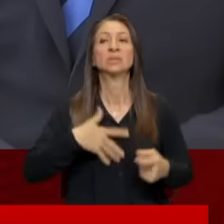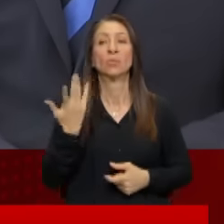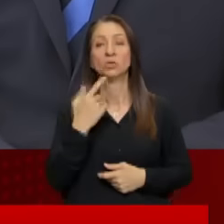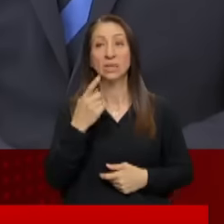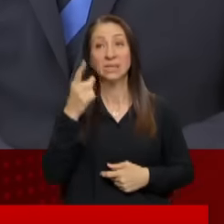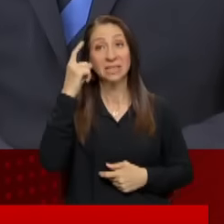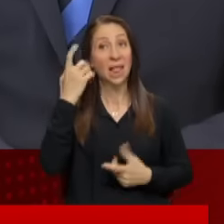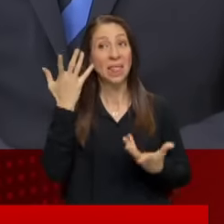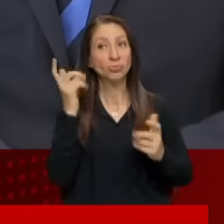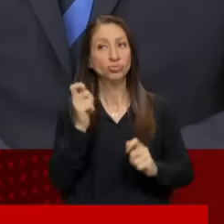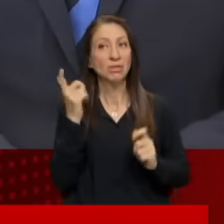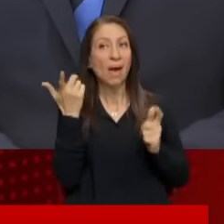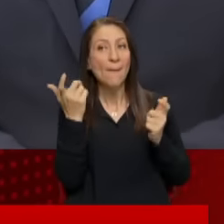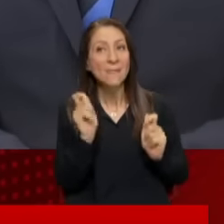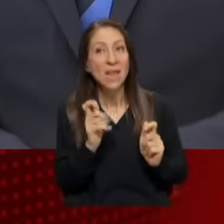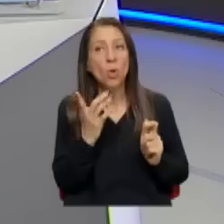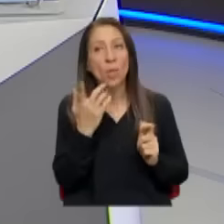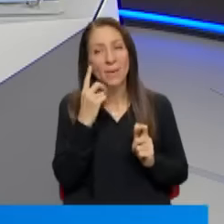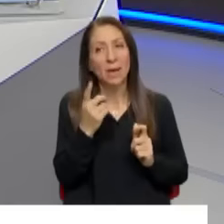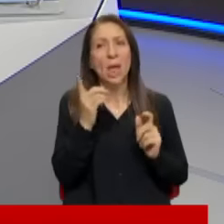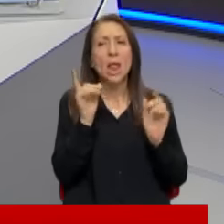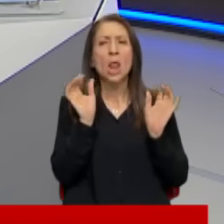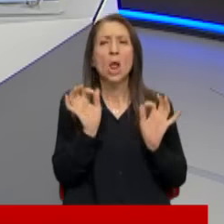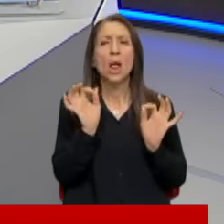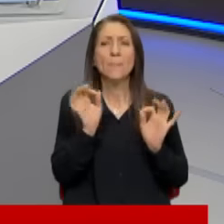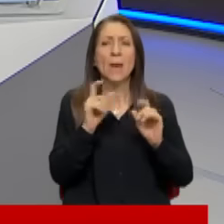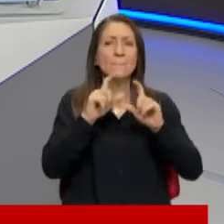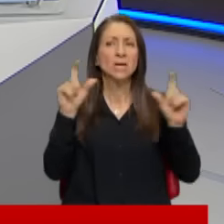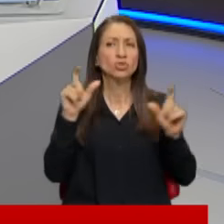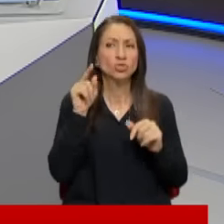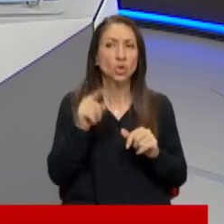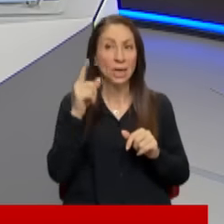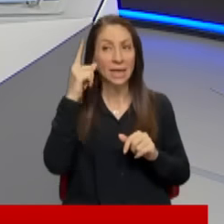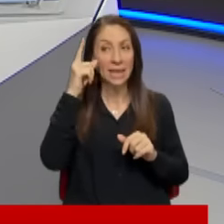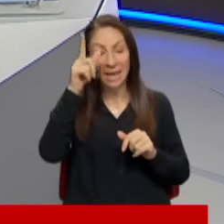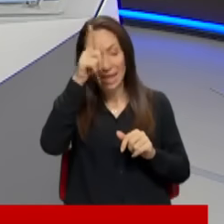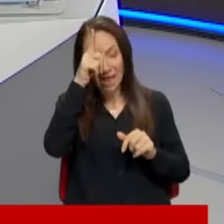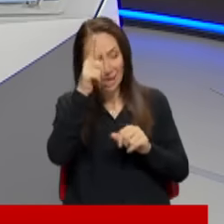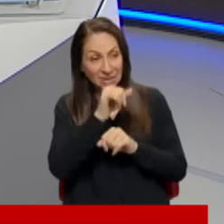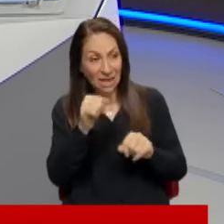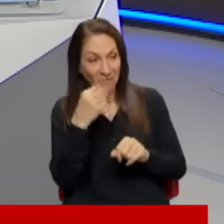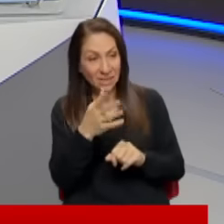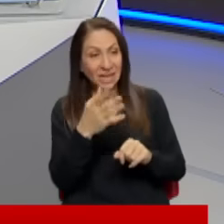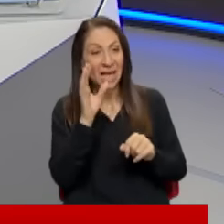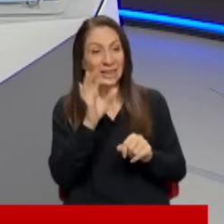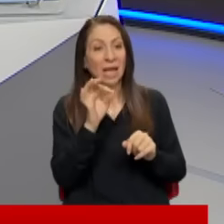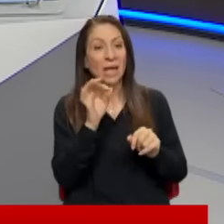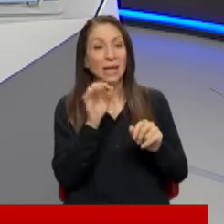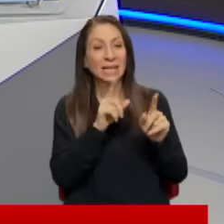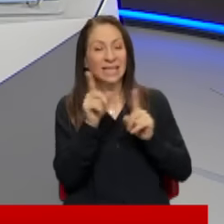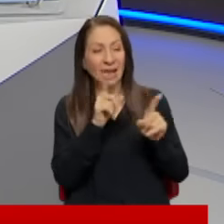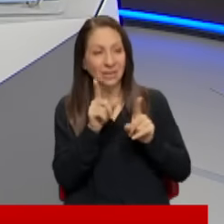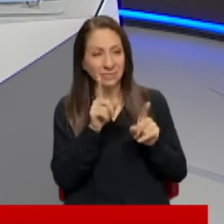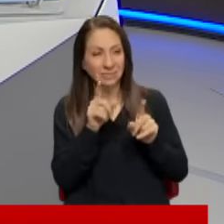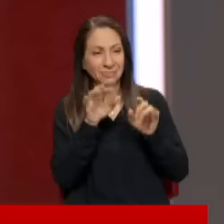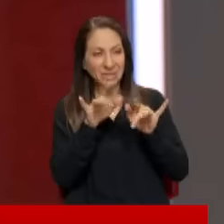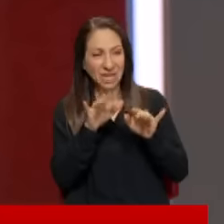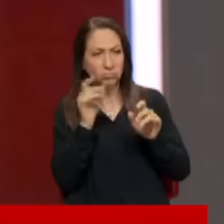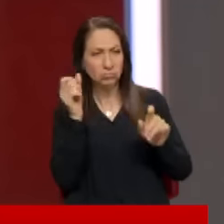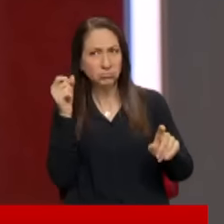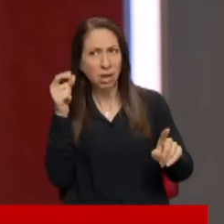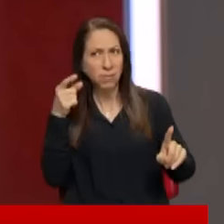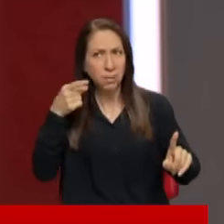Şimdi İsrail ne yapacak, ne yapabilir, onlara bakalım. En önemli başlık şu aslında, İran'a zarar vermekte siber saldırı gündeme geldi. İsrail